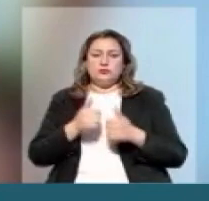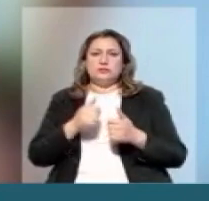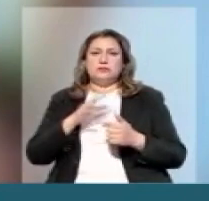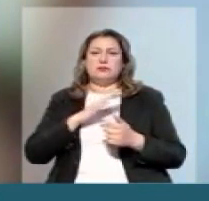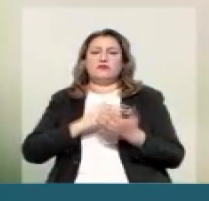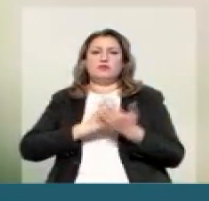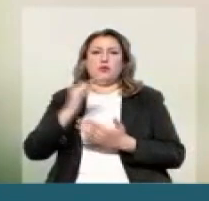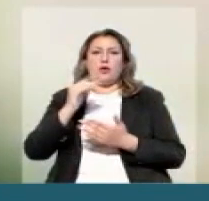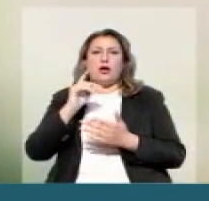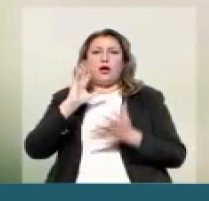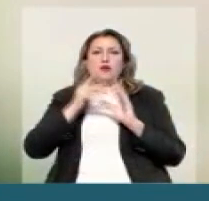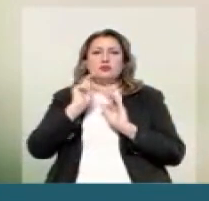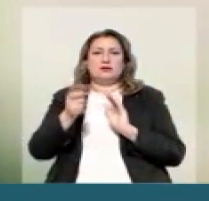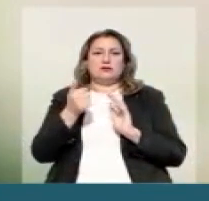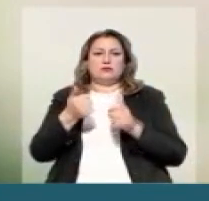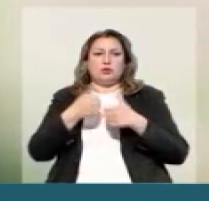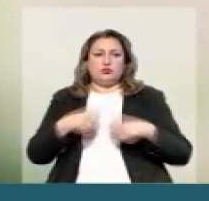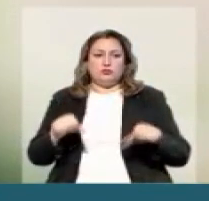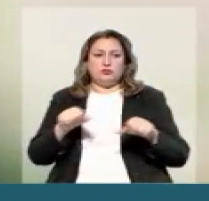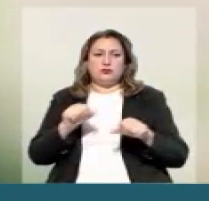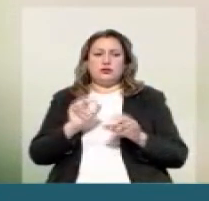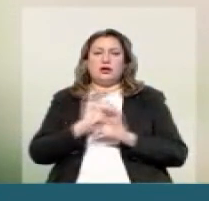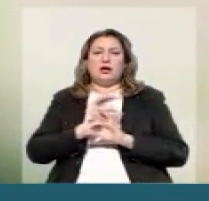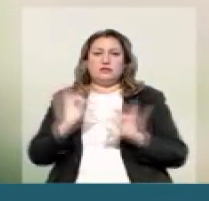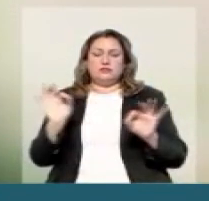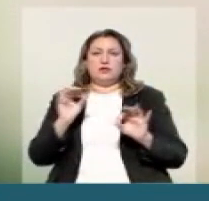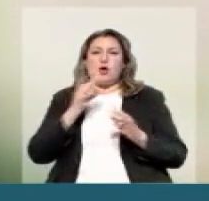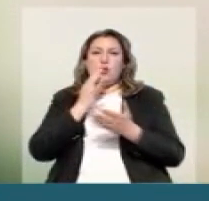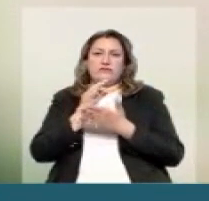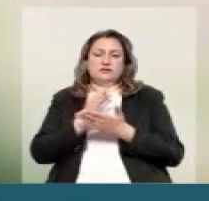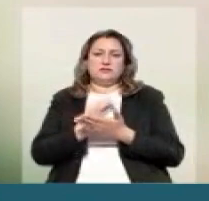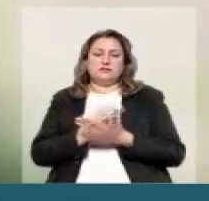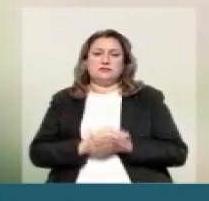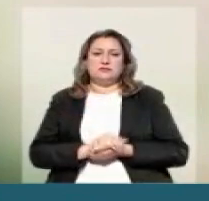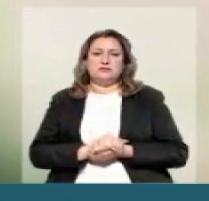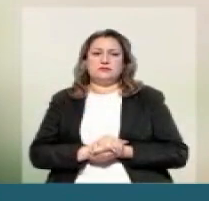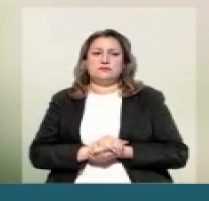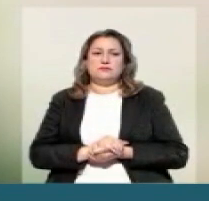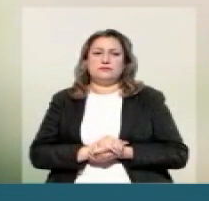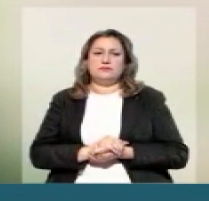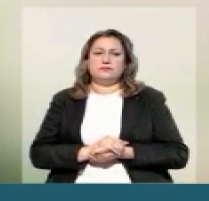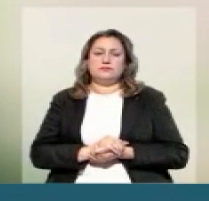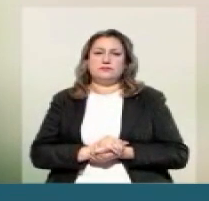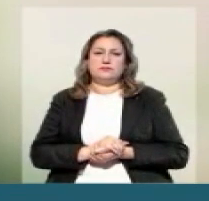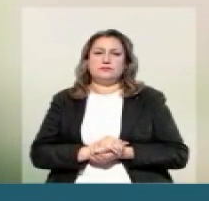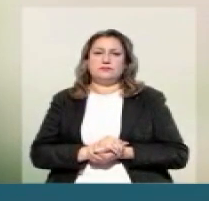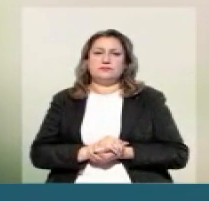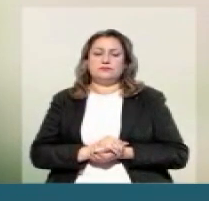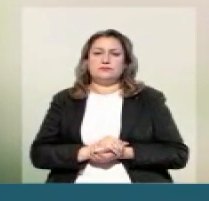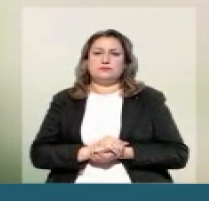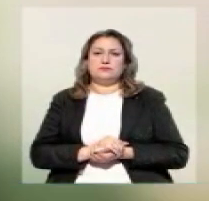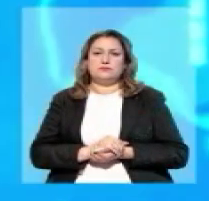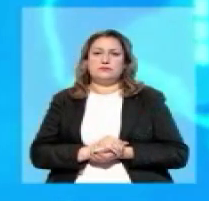мәдениет басқармасының қолдауымен байқауға аттанған Нұржайна сенімнің үдесінен шығып елдің абыройын асқақтатты делінген хабарламада.